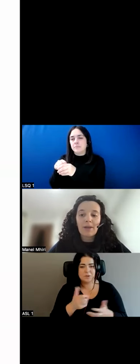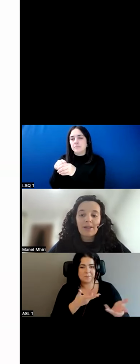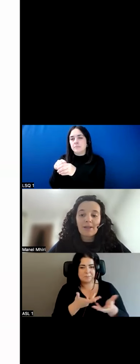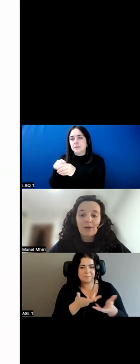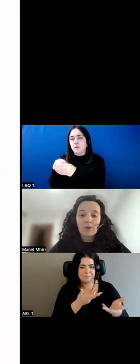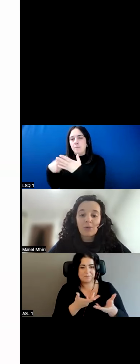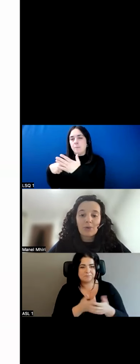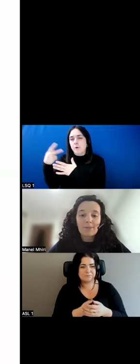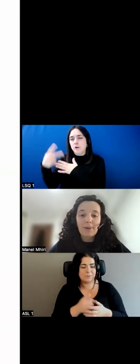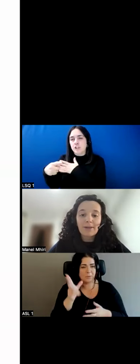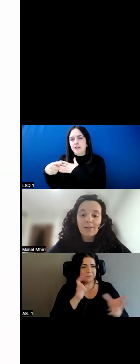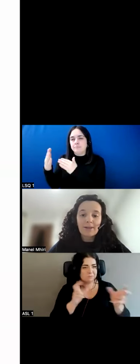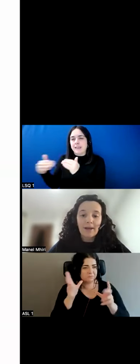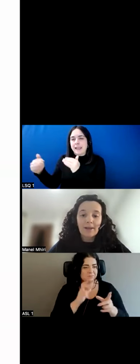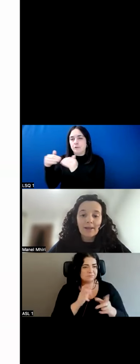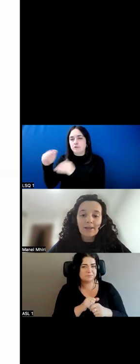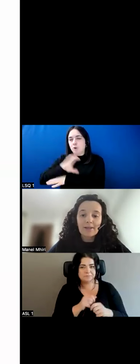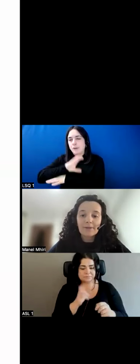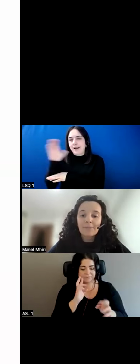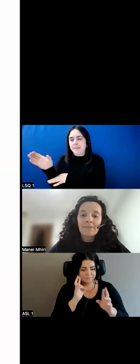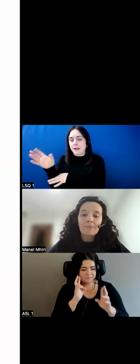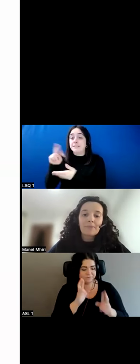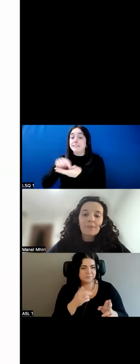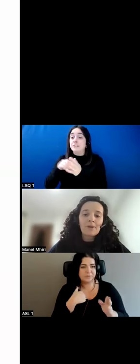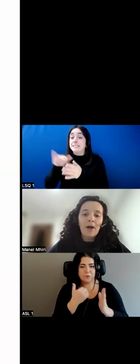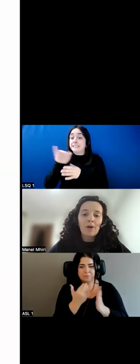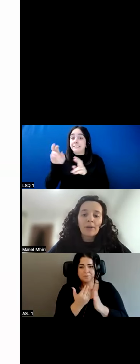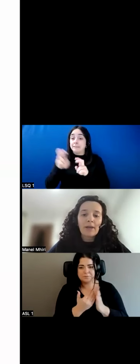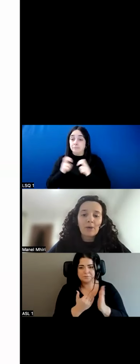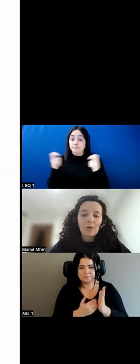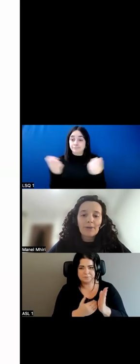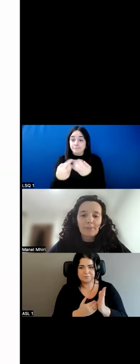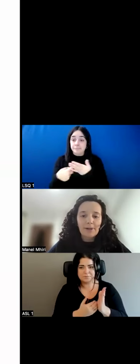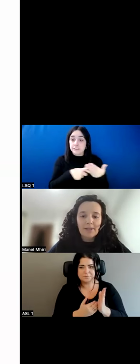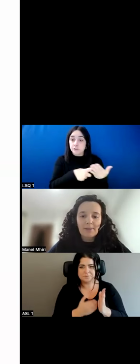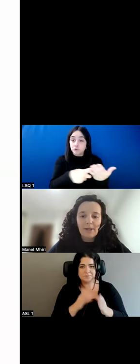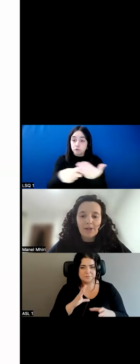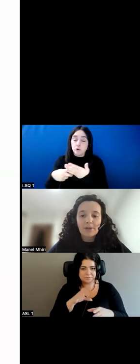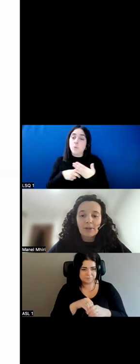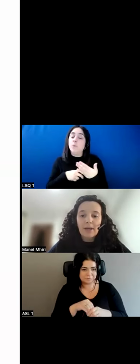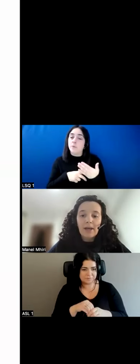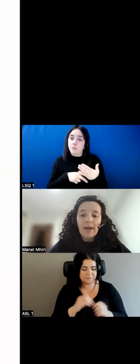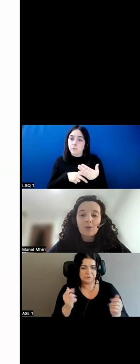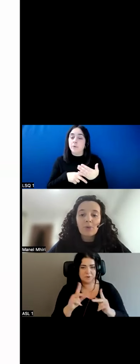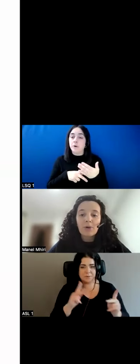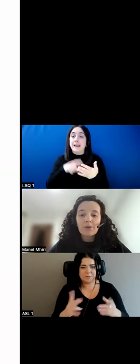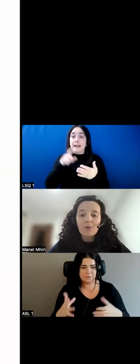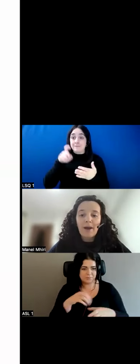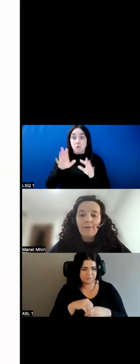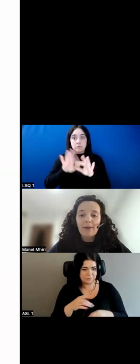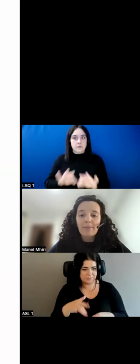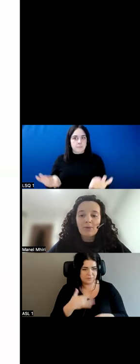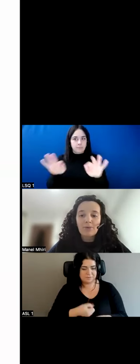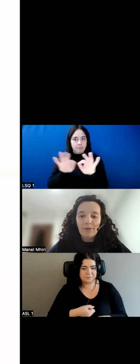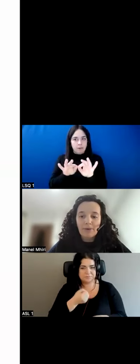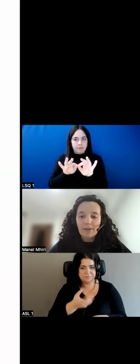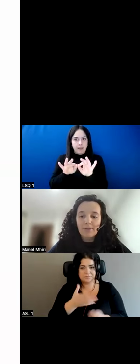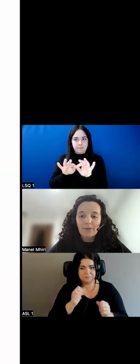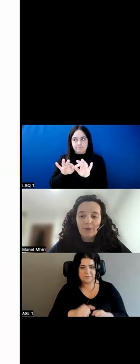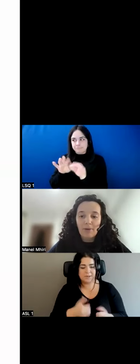Pendant les consultations, on faisait référence à nos lignes directrices, écouter et